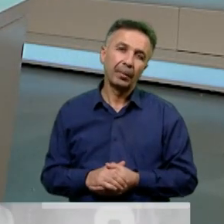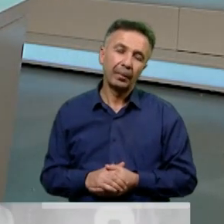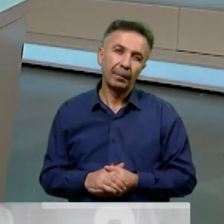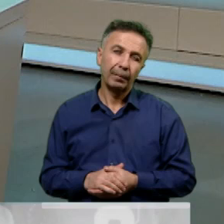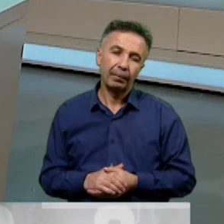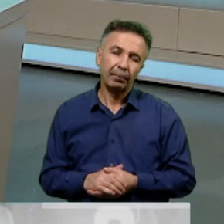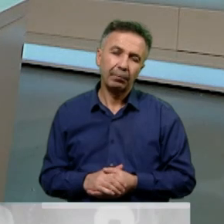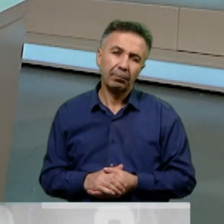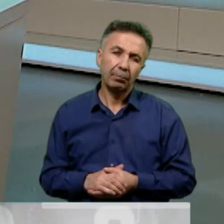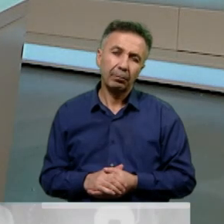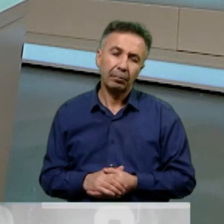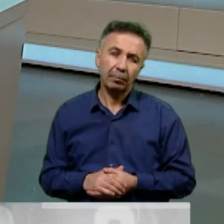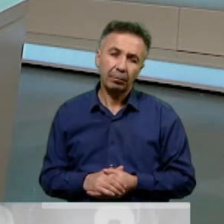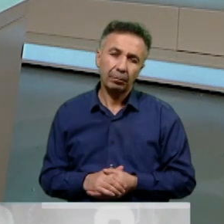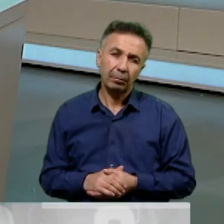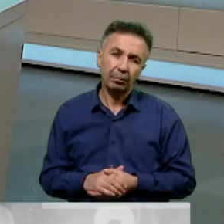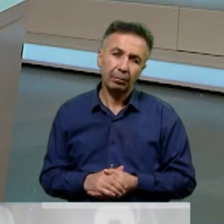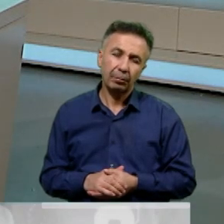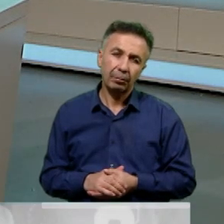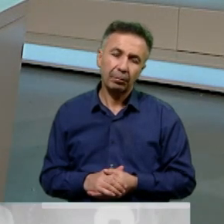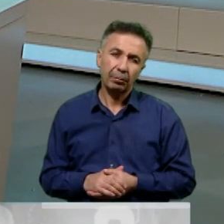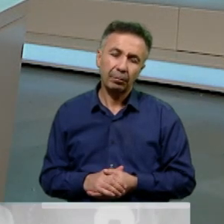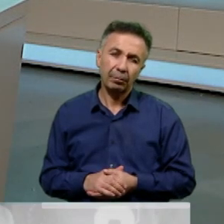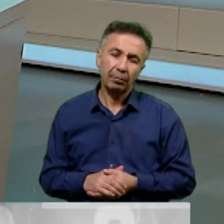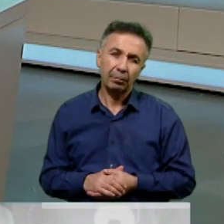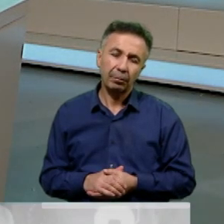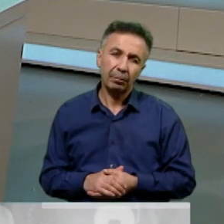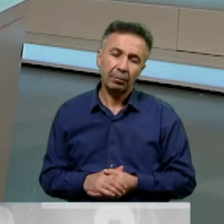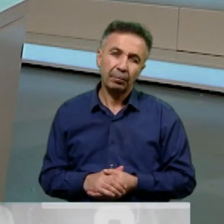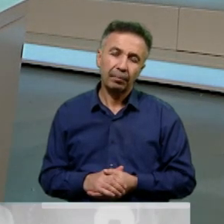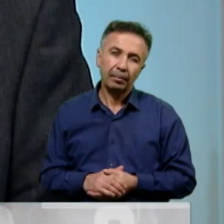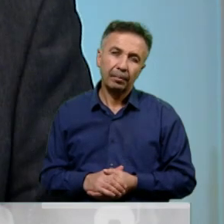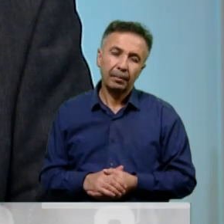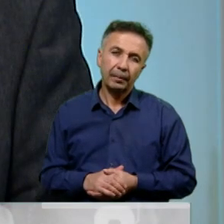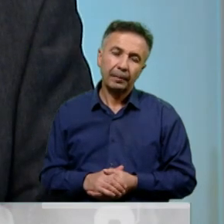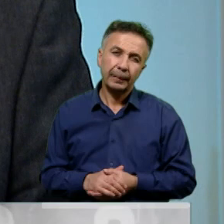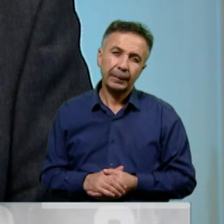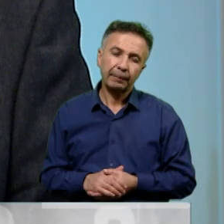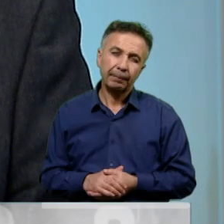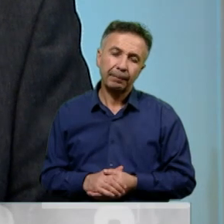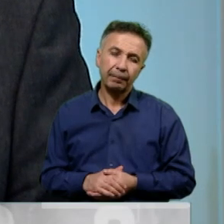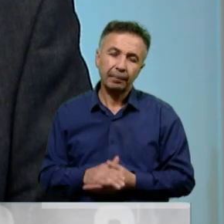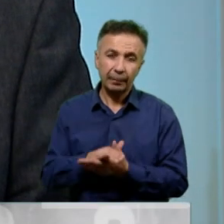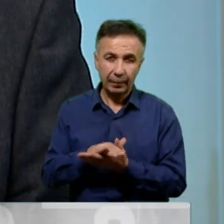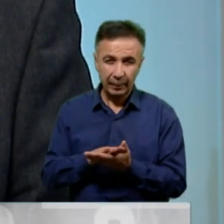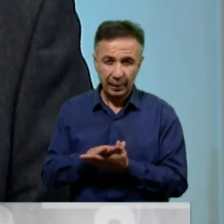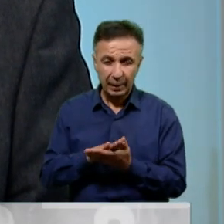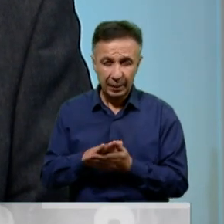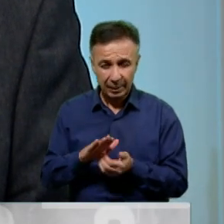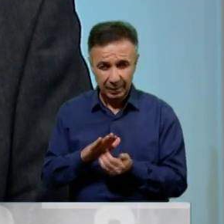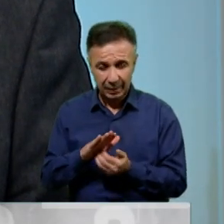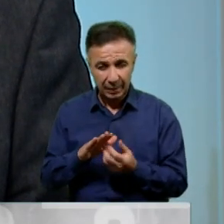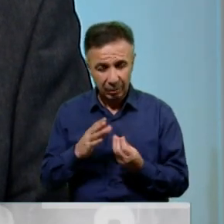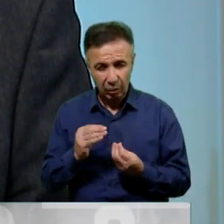demesine gerek yok, var mı? Yok, yok, yani bir mezhep farkı burada söz konusu değil. Şu olabilirdi, ayağında çatlak olabilir,